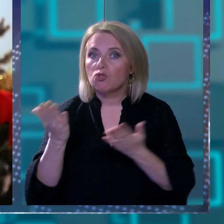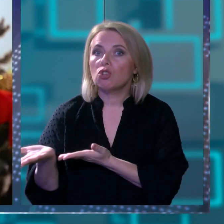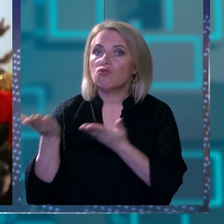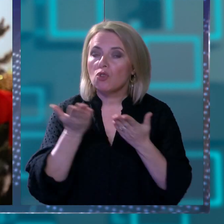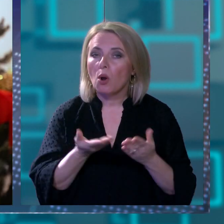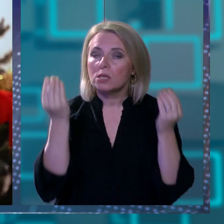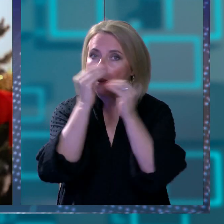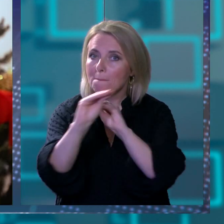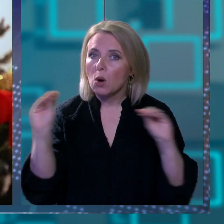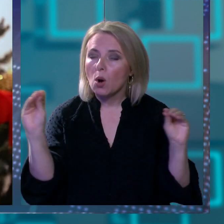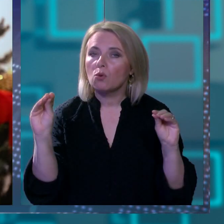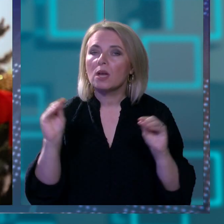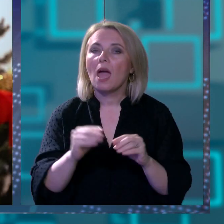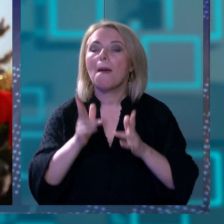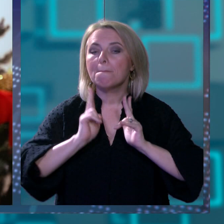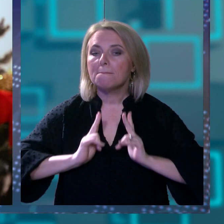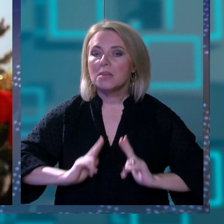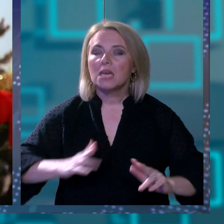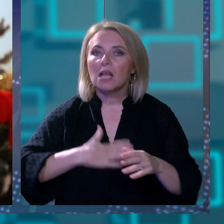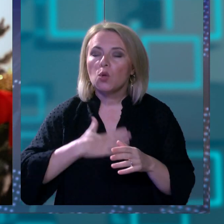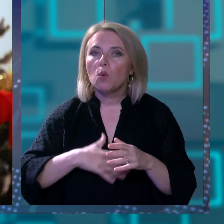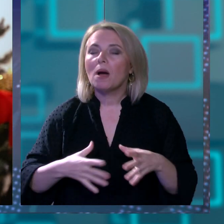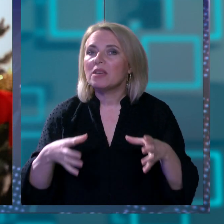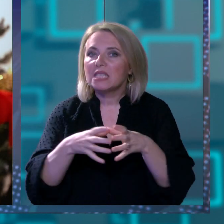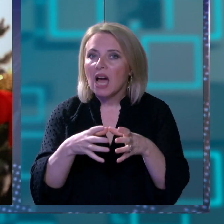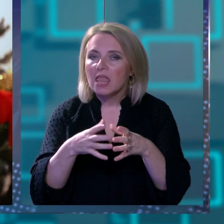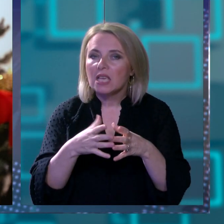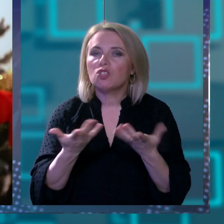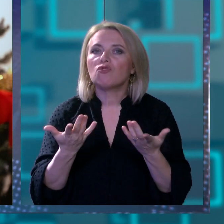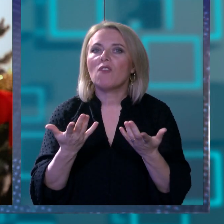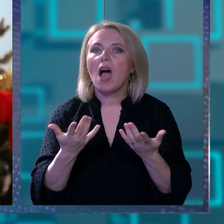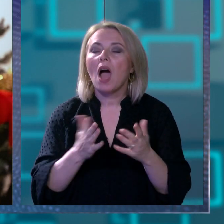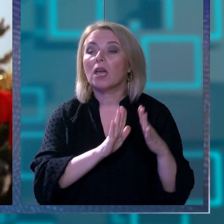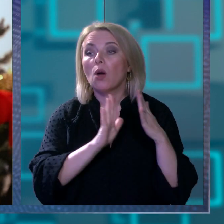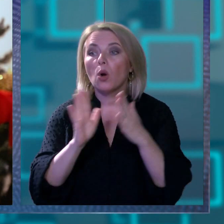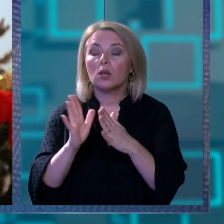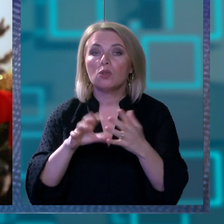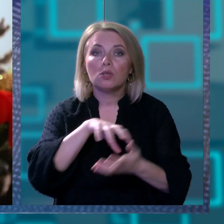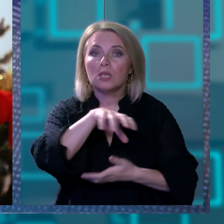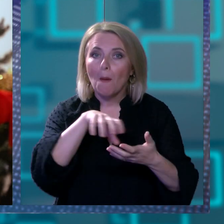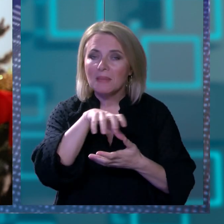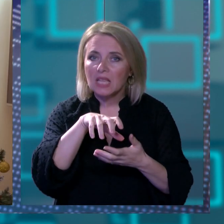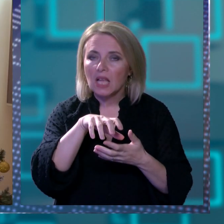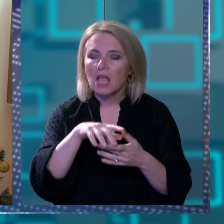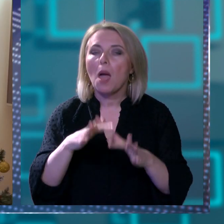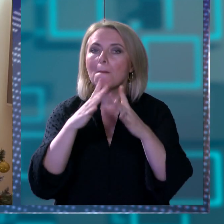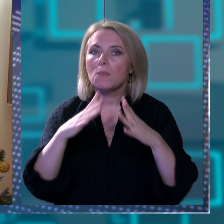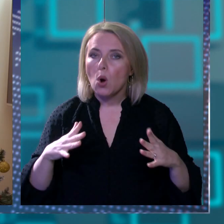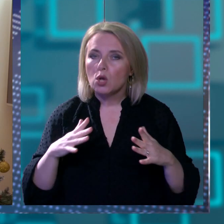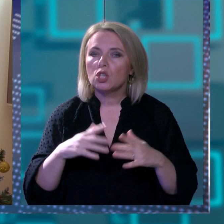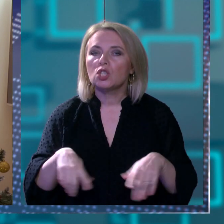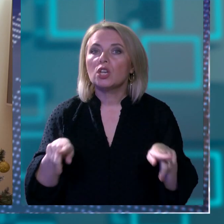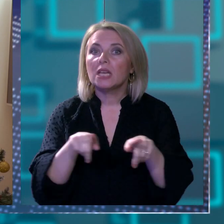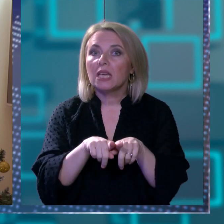poruke mira i ljubavi, zajedništva i solidarnosti i okrenutosti obitelji. Božić